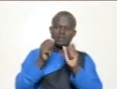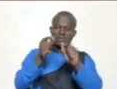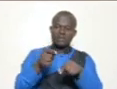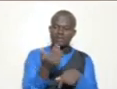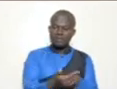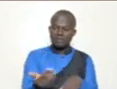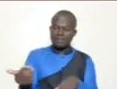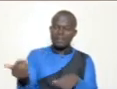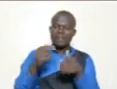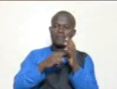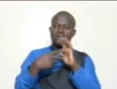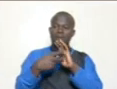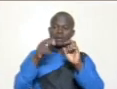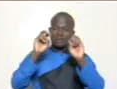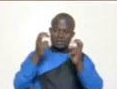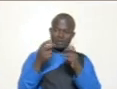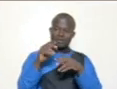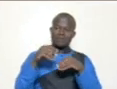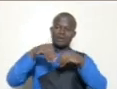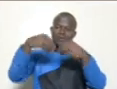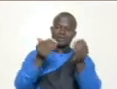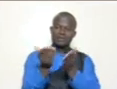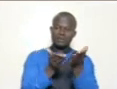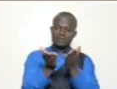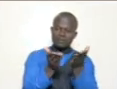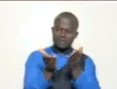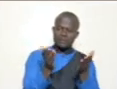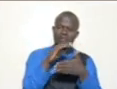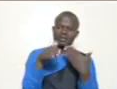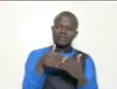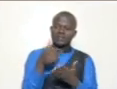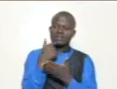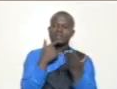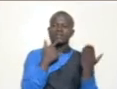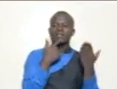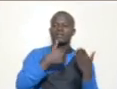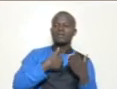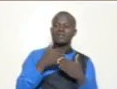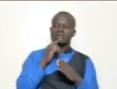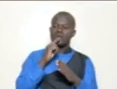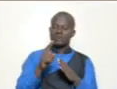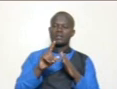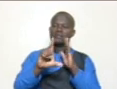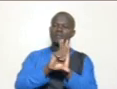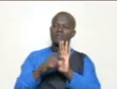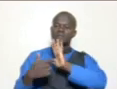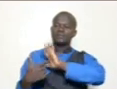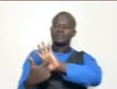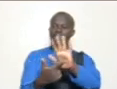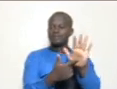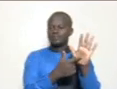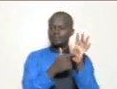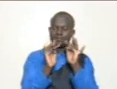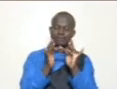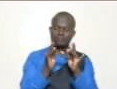bana bivuga ko abatanga serivisi bayicuruza bazaba bafite amabwiriza abereka